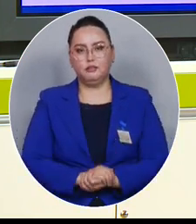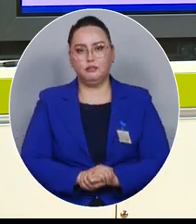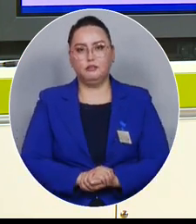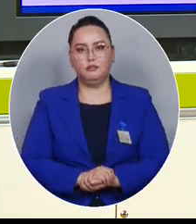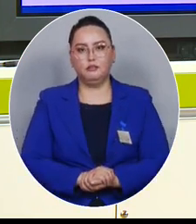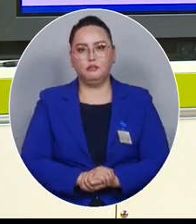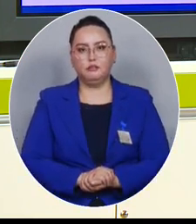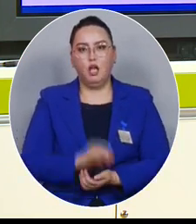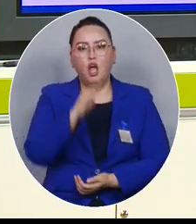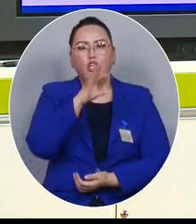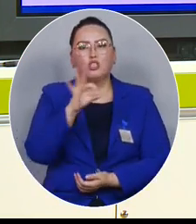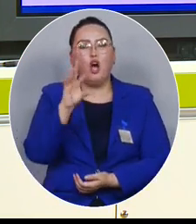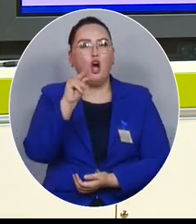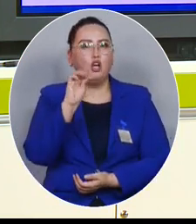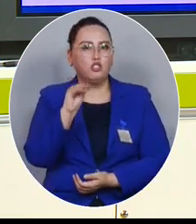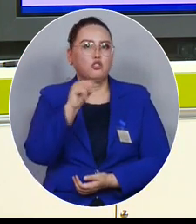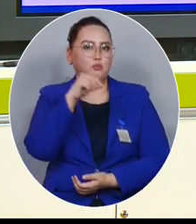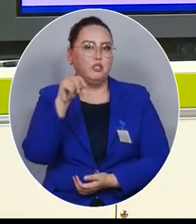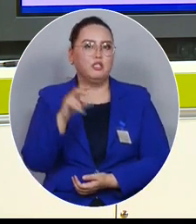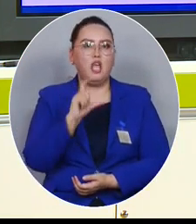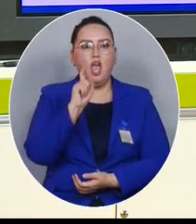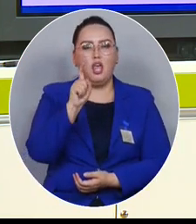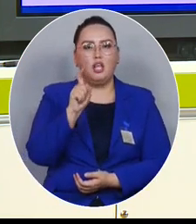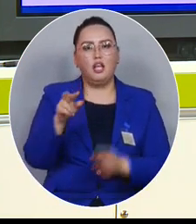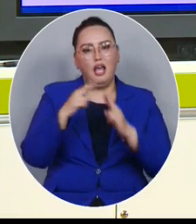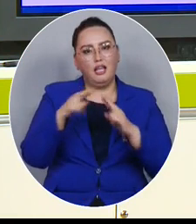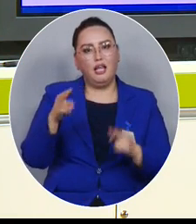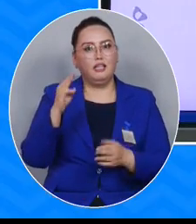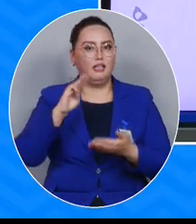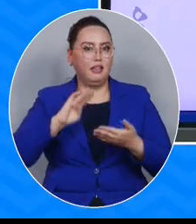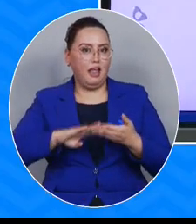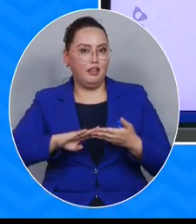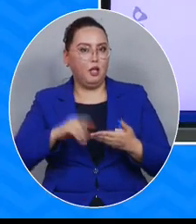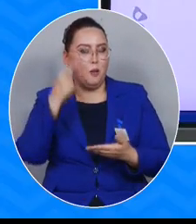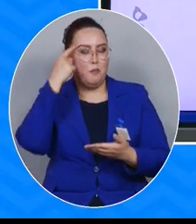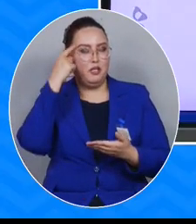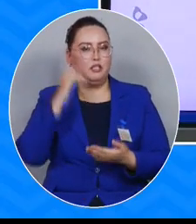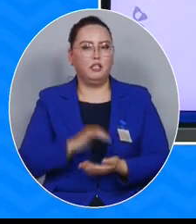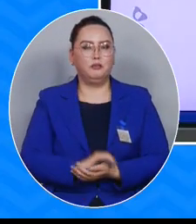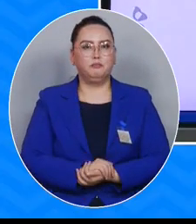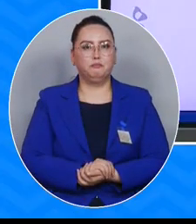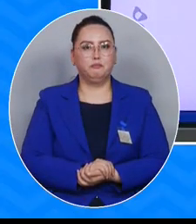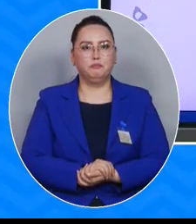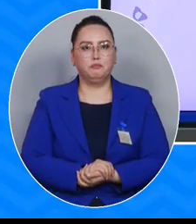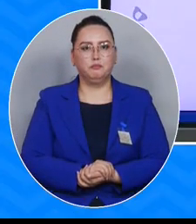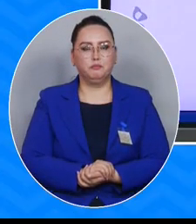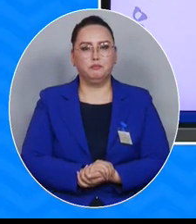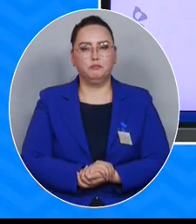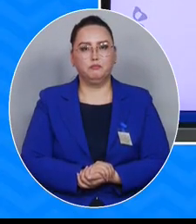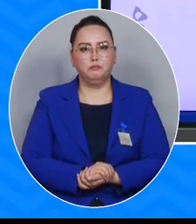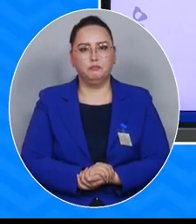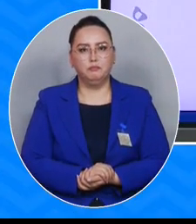хөрг нәрөөлээл зээрэг хүй өмөөөзэгдлэээн гадаа дудуджээнч өөлээн хөөрлөөөлөөлөөлөөлөөлтээг тоочинд өөлэсэн гэхэн бүтээц агуулгийн